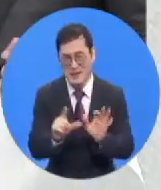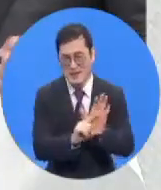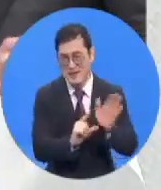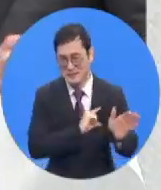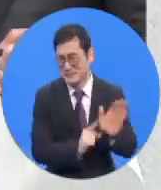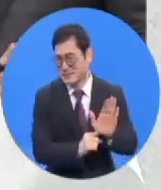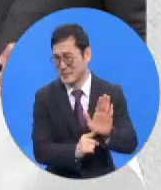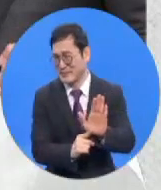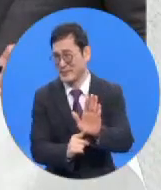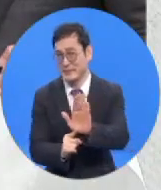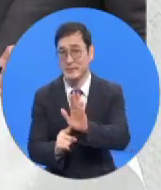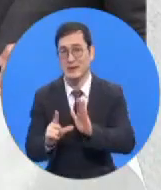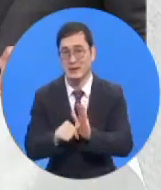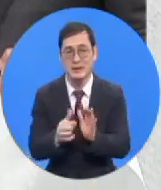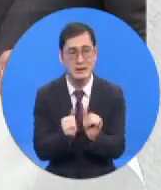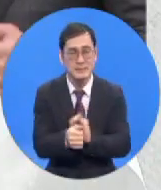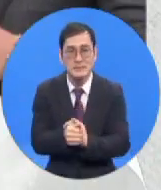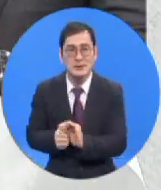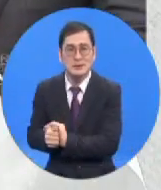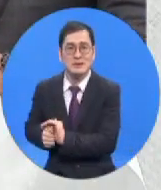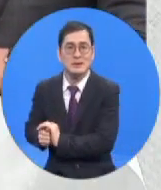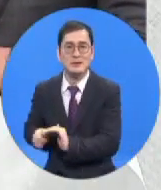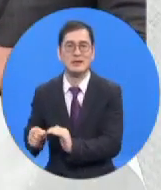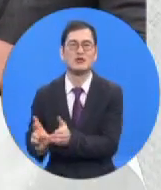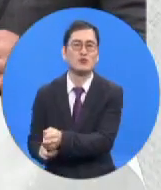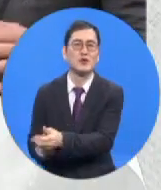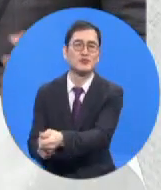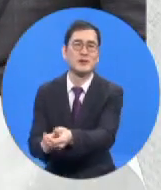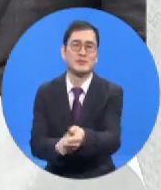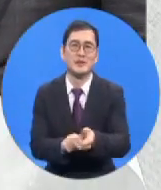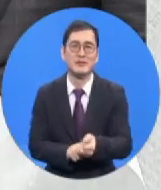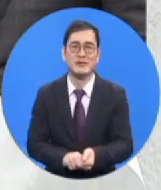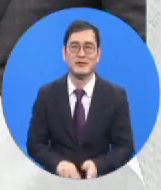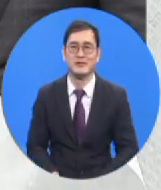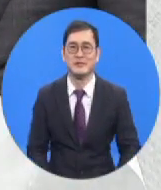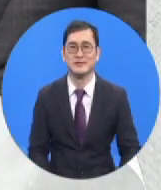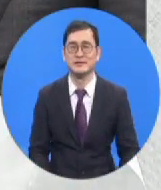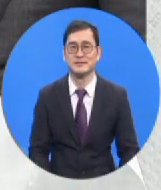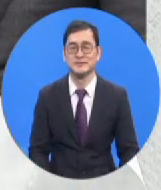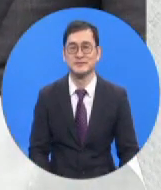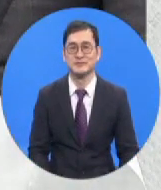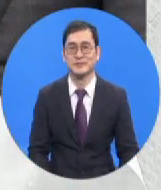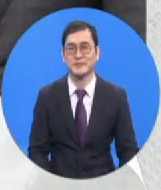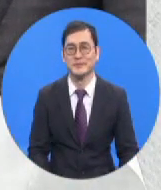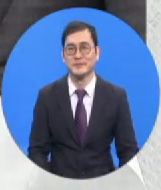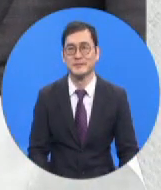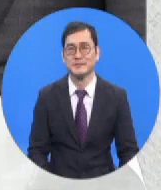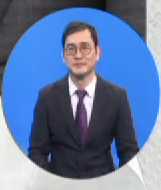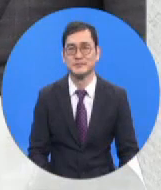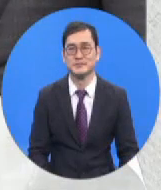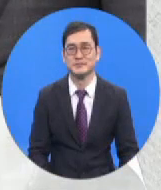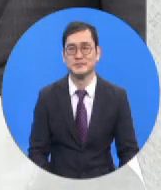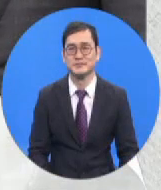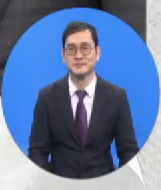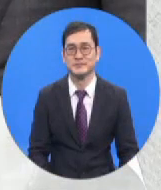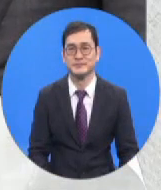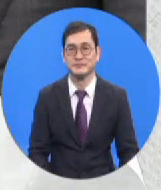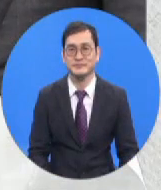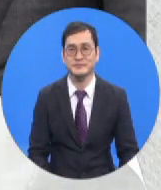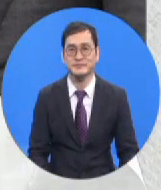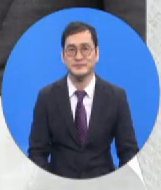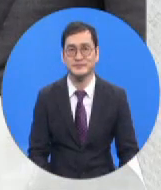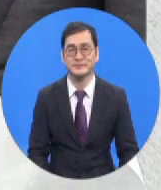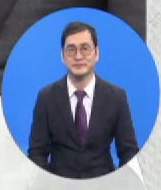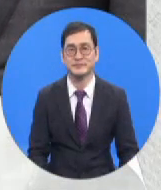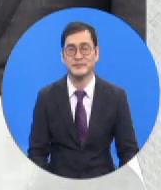움츠러들 수밖에 없었던 이 상황들이 있고 그리고 감염병 여기에 대한 방역 방해라는 게 능동적으로 누구를 병에 걸리게